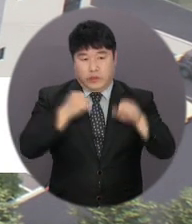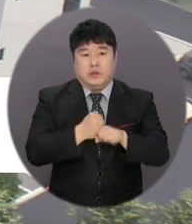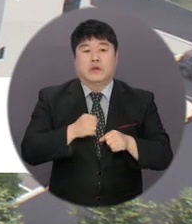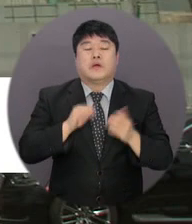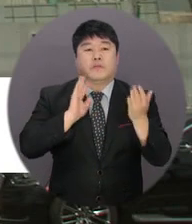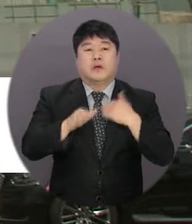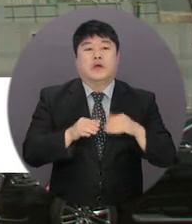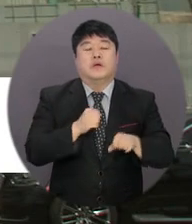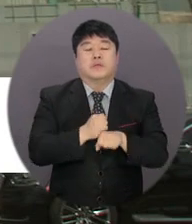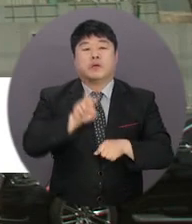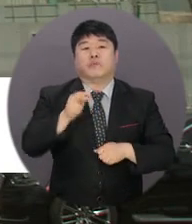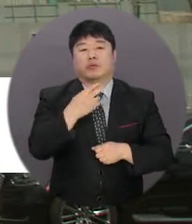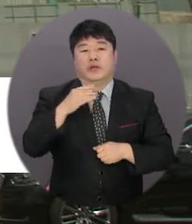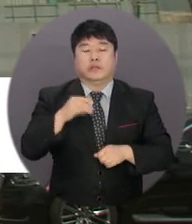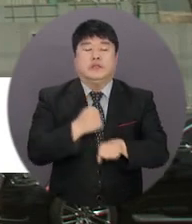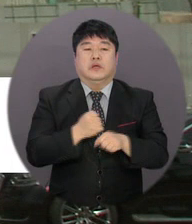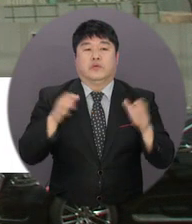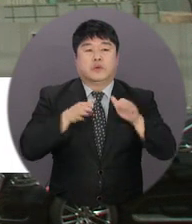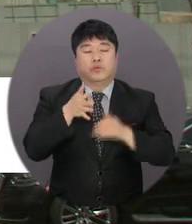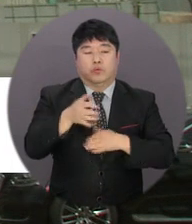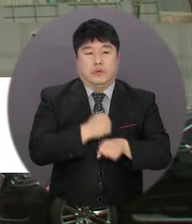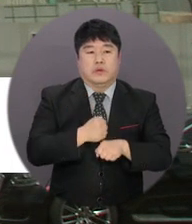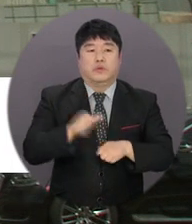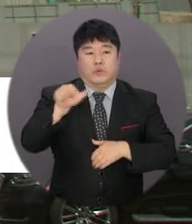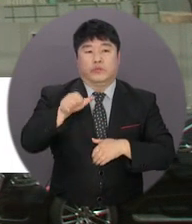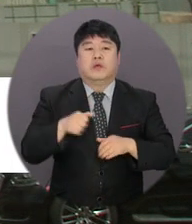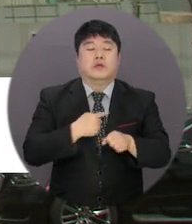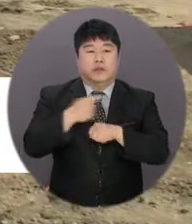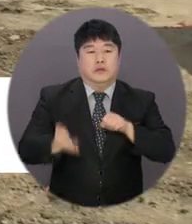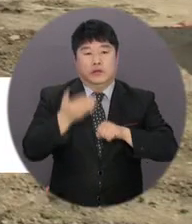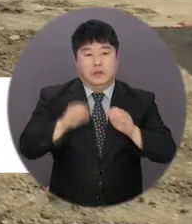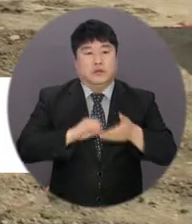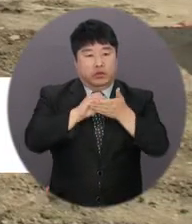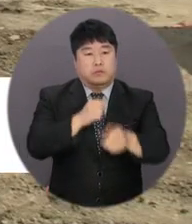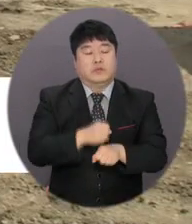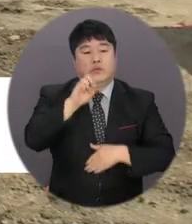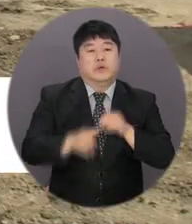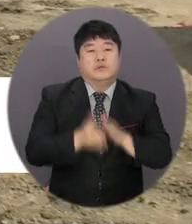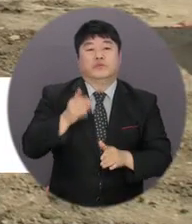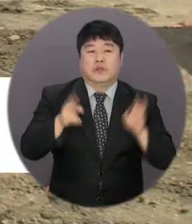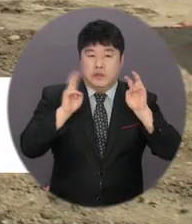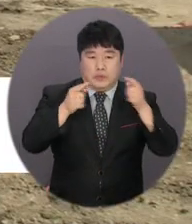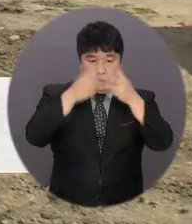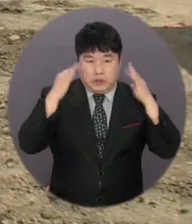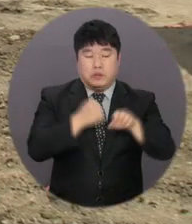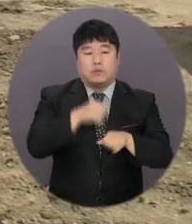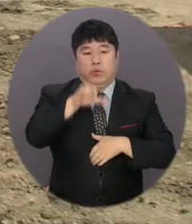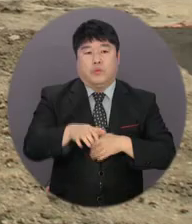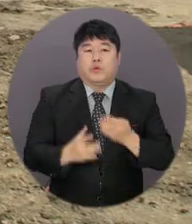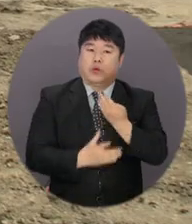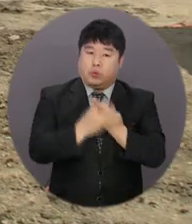융합학과와 50여 개 기업들이 내년 상반기까지 입주할 예정입니다. 광주시는 기업과 대학을